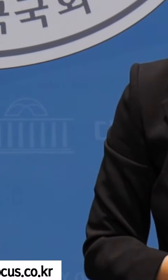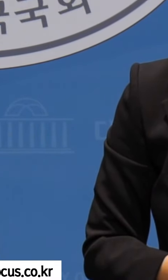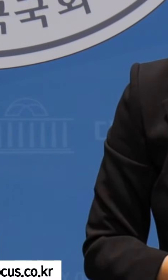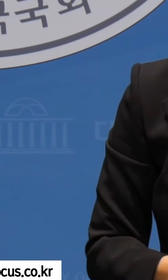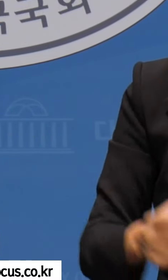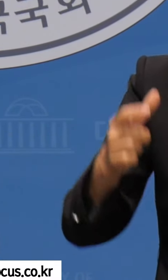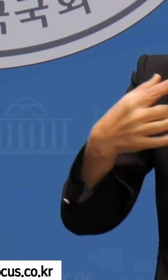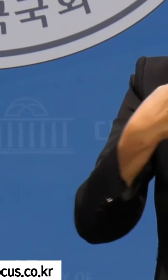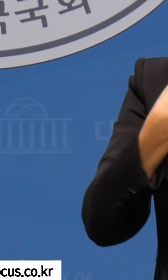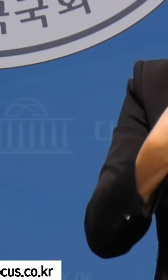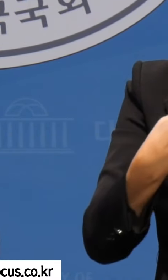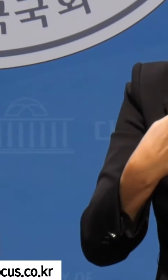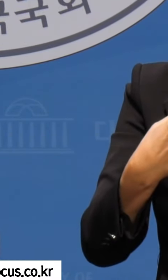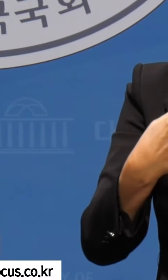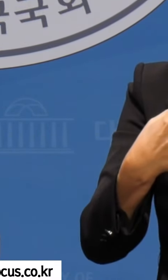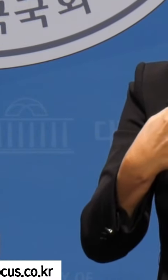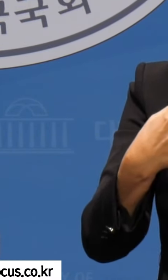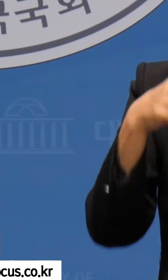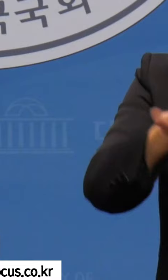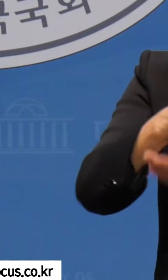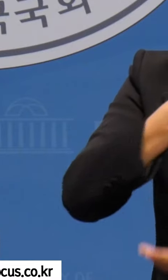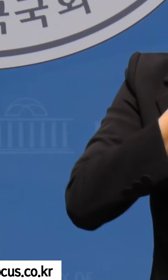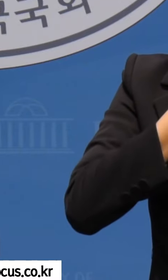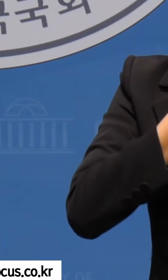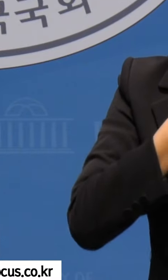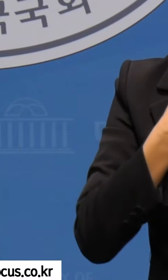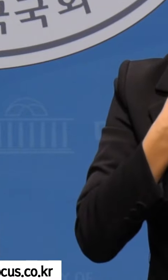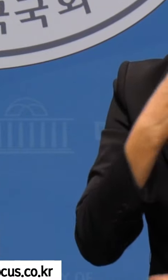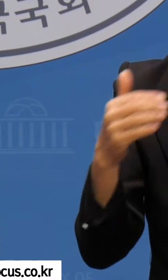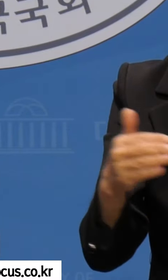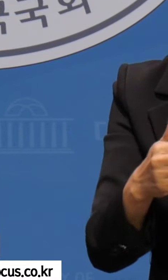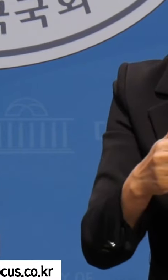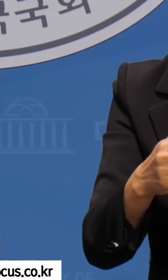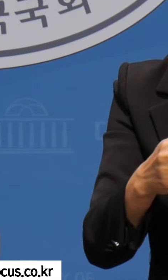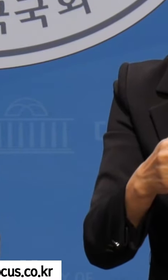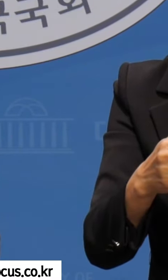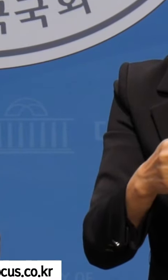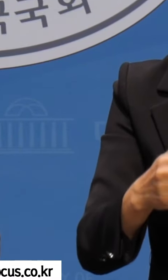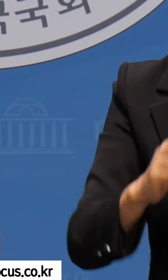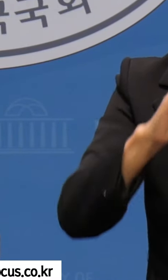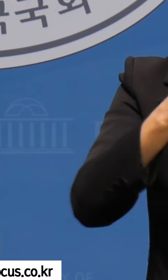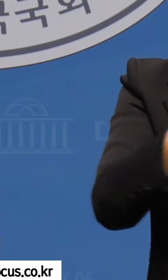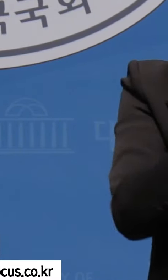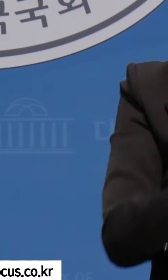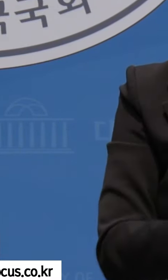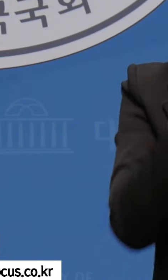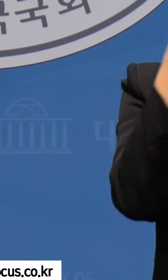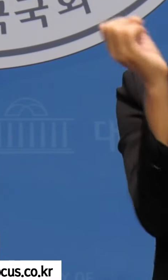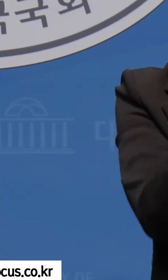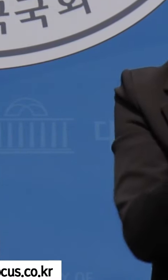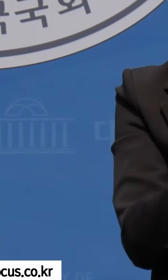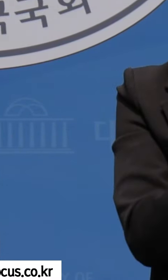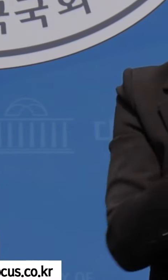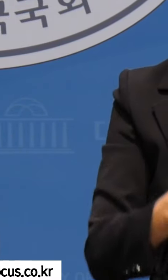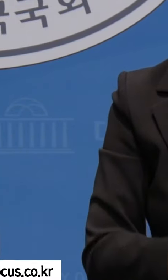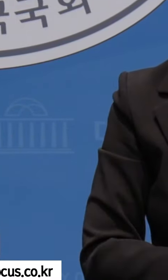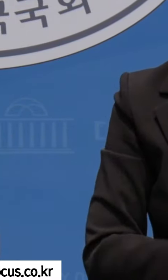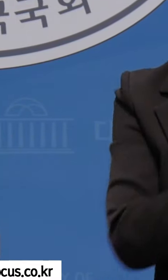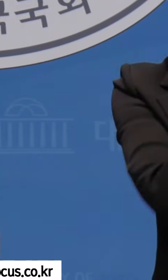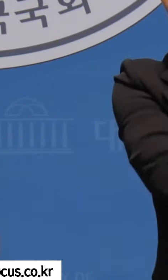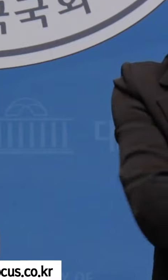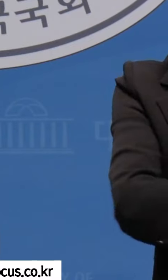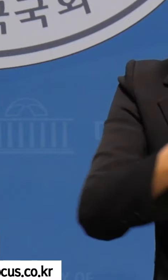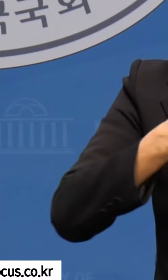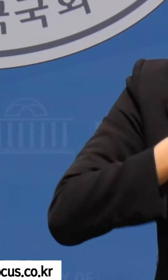지키면 된다는 웰 알바 정당 국민이 어떻게되든 되든 말든